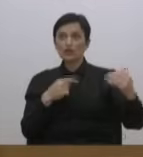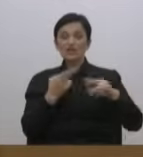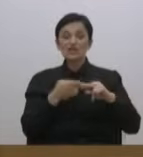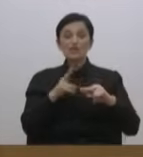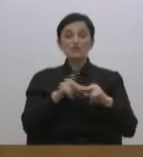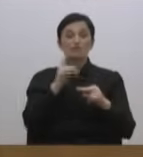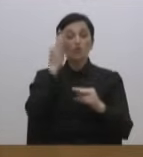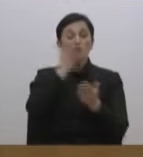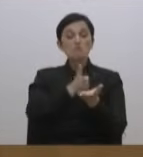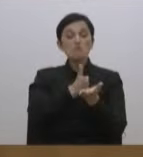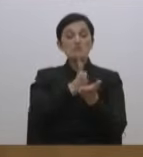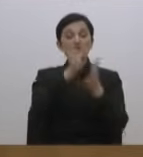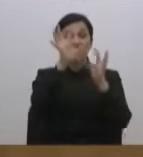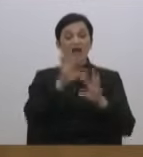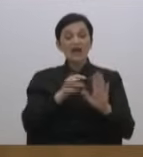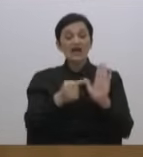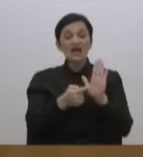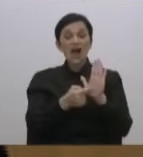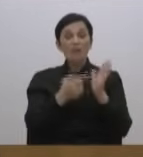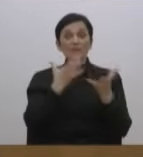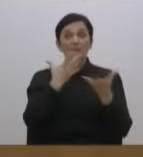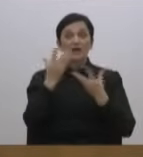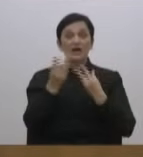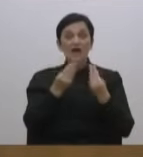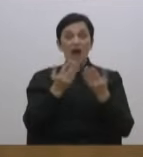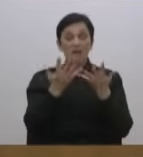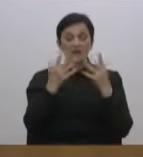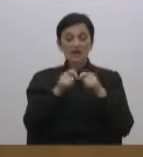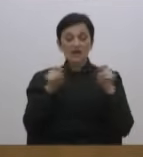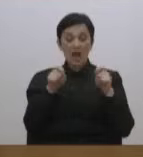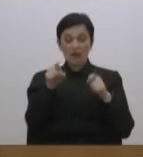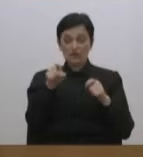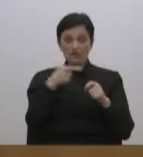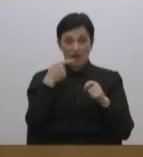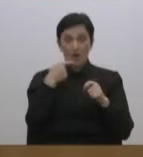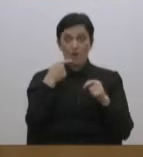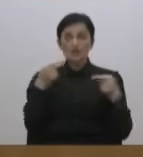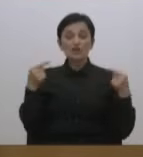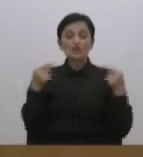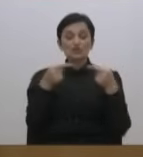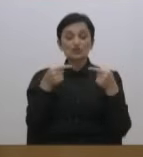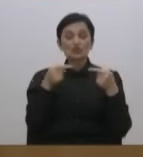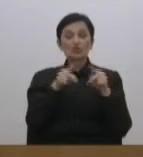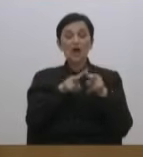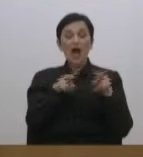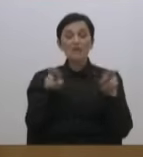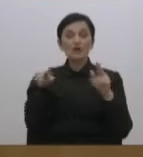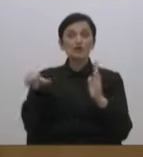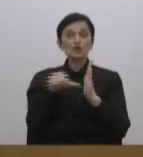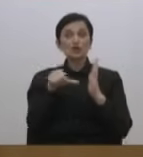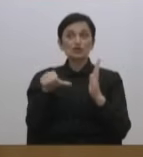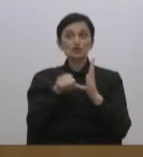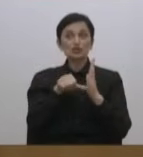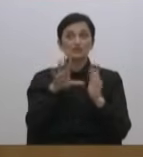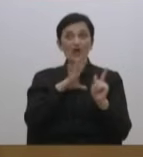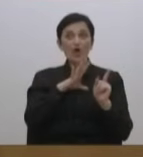რომ მიზანი ამ კანონის არის ყალბი გამჭვირვალობა, რასაც თქვენ ამბობთ, ზუსტად ისეთივე, როგორც ამას იშველიებდა